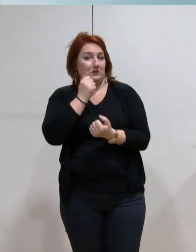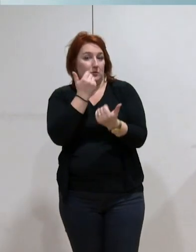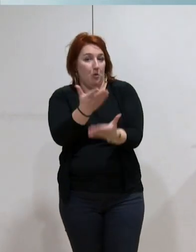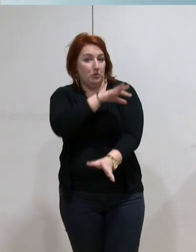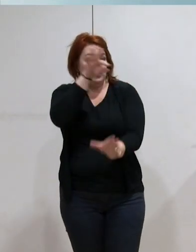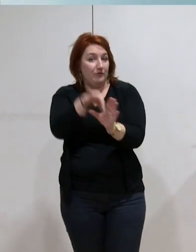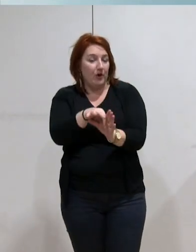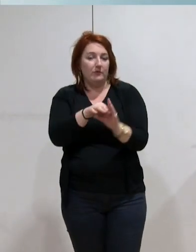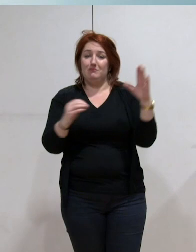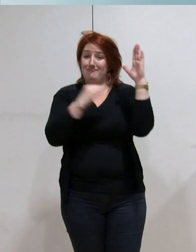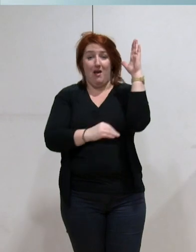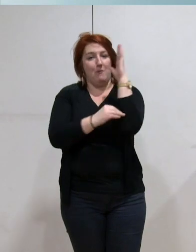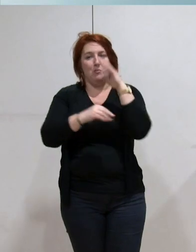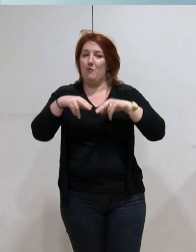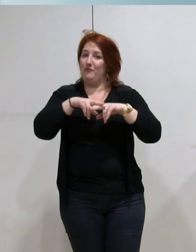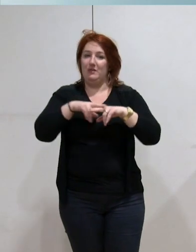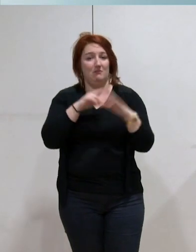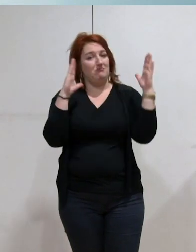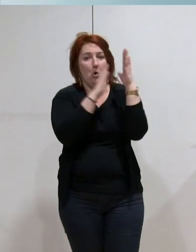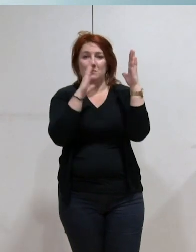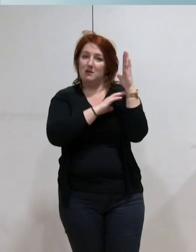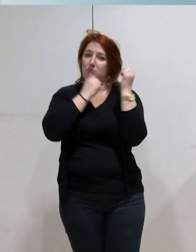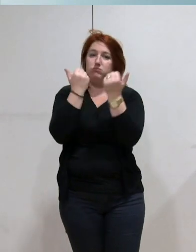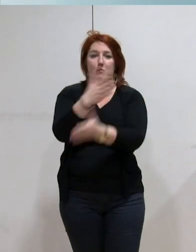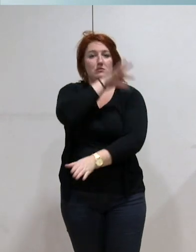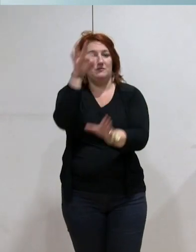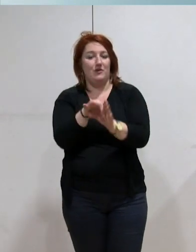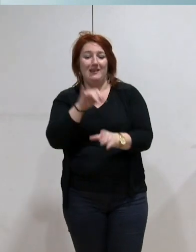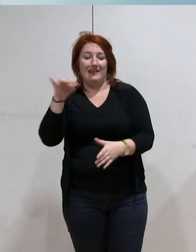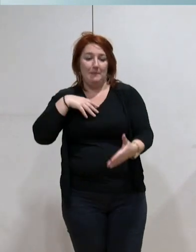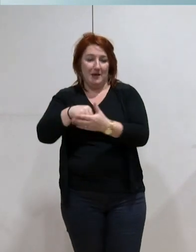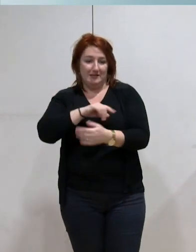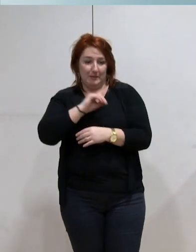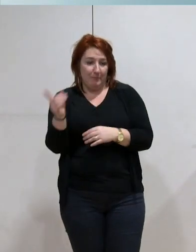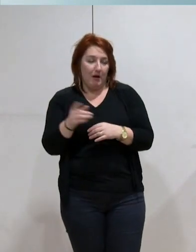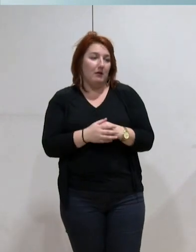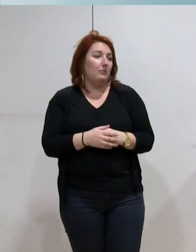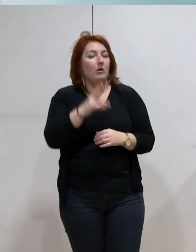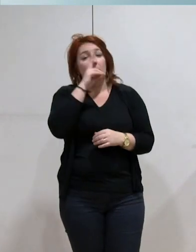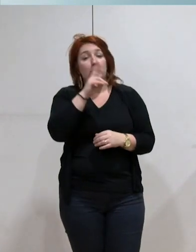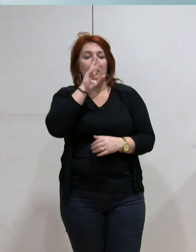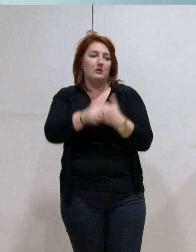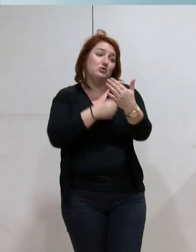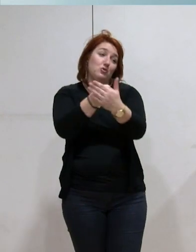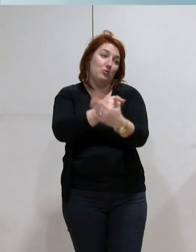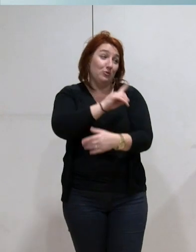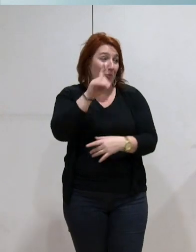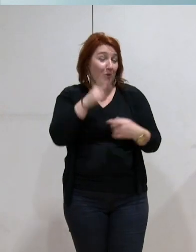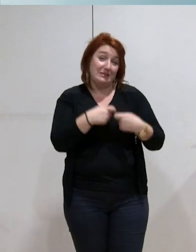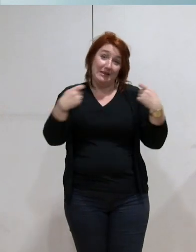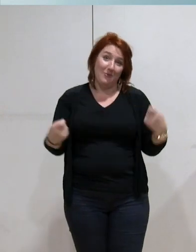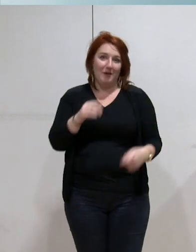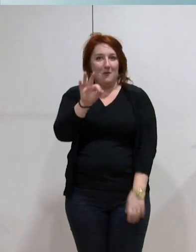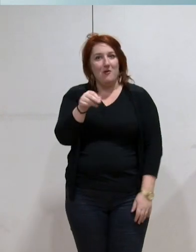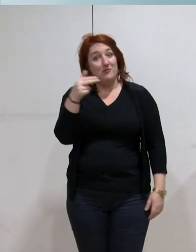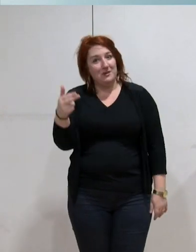amendée elle est en l'état je la mets au voix qui ne prend pas part au vote je vais pas vous faire la blague tout le reste de la soirée sinon ça va être long sur le front national